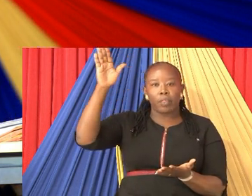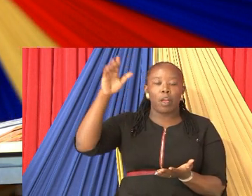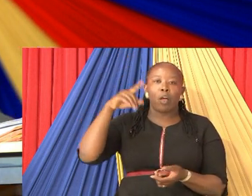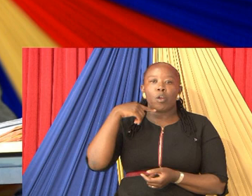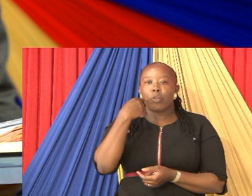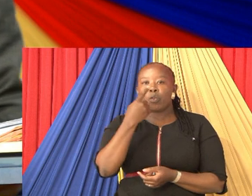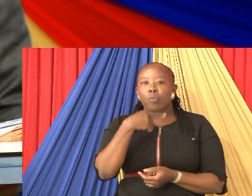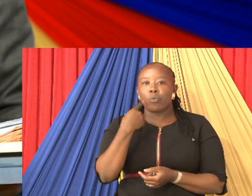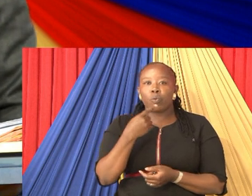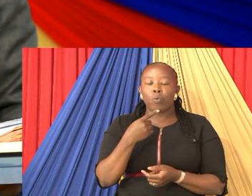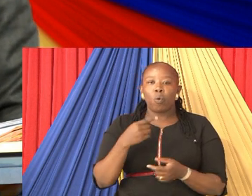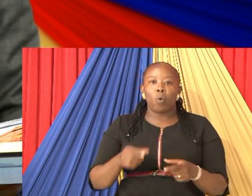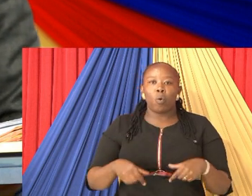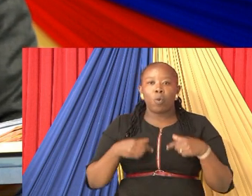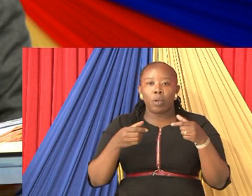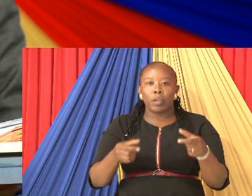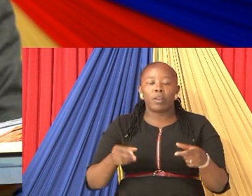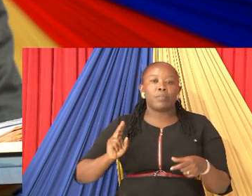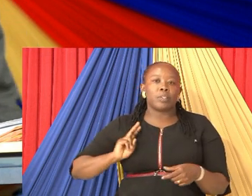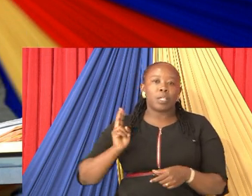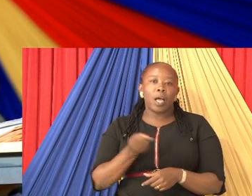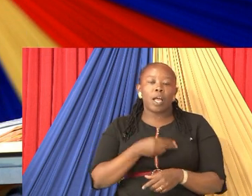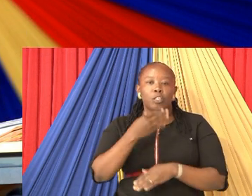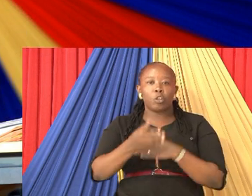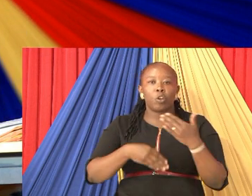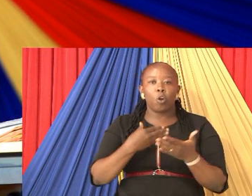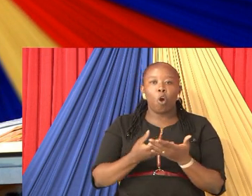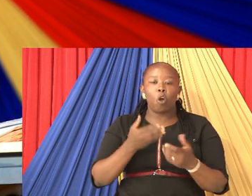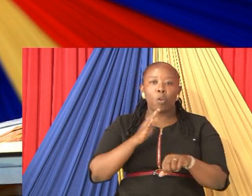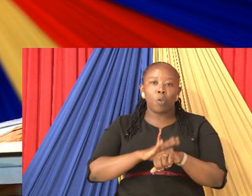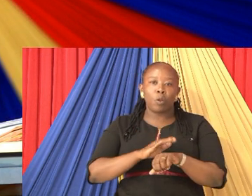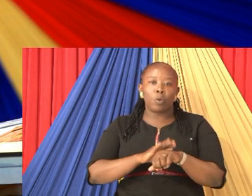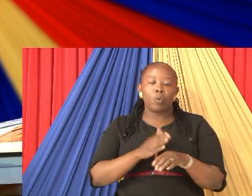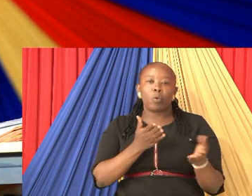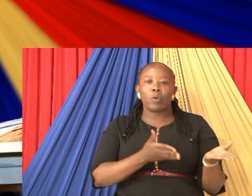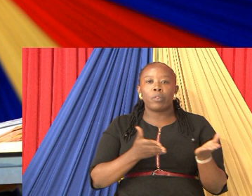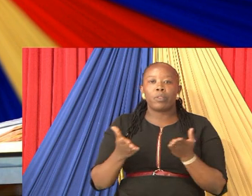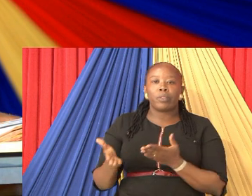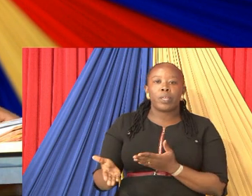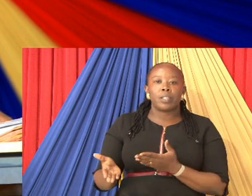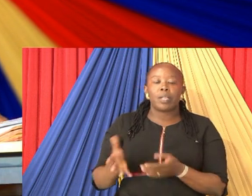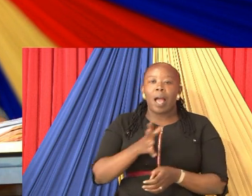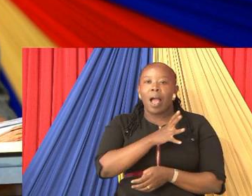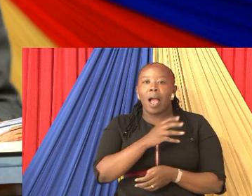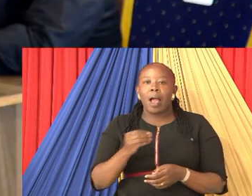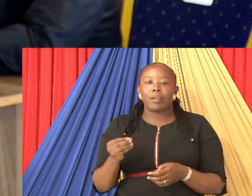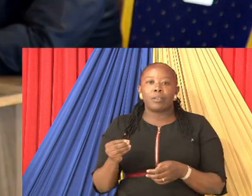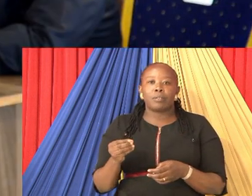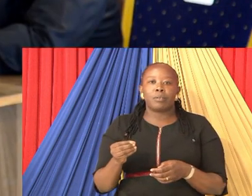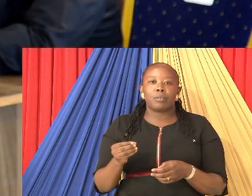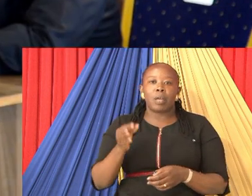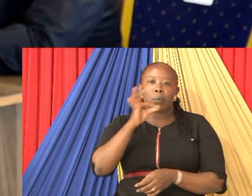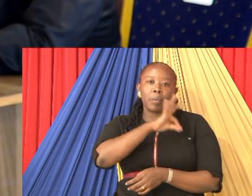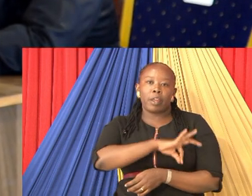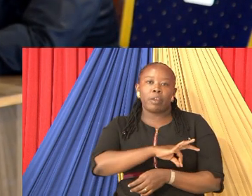wa yote mazuri. Umetukumbusha katika neno lako jinsi ya kukushukuru na faida ambazo huambatana na